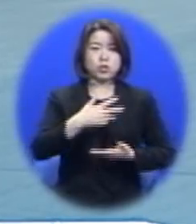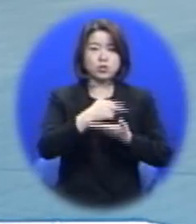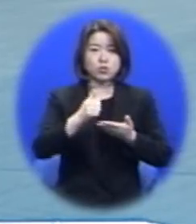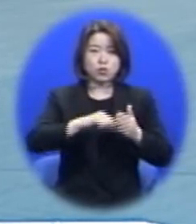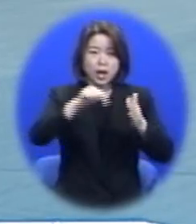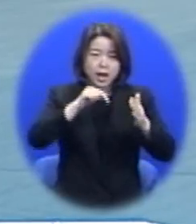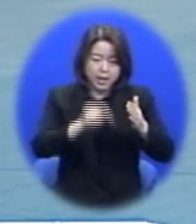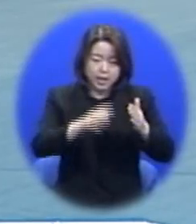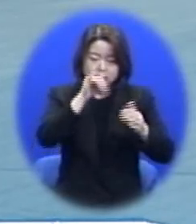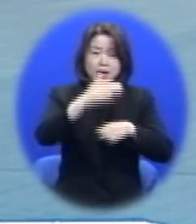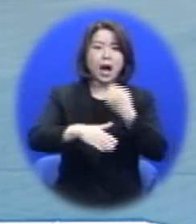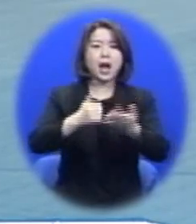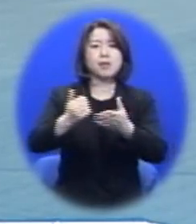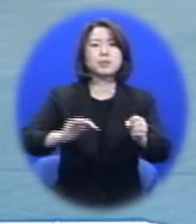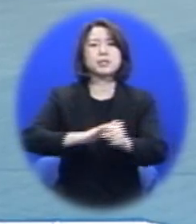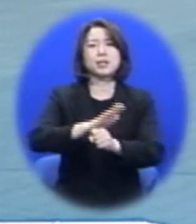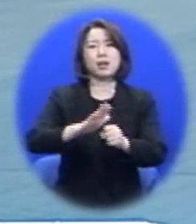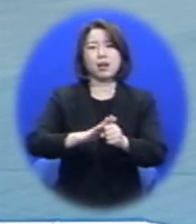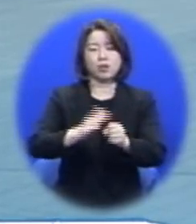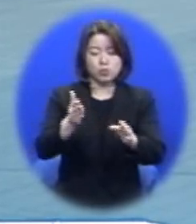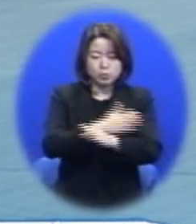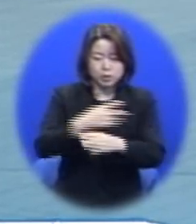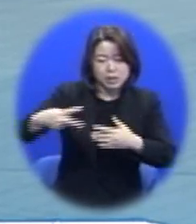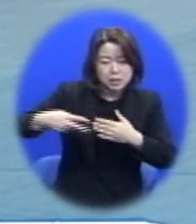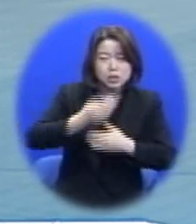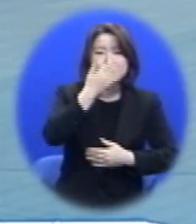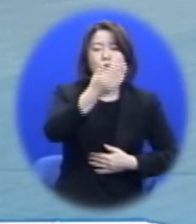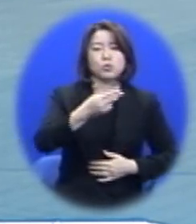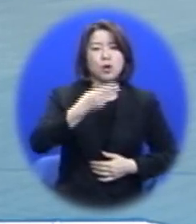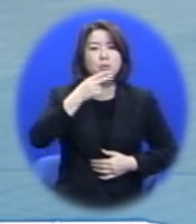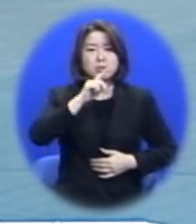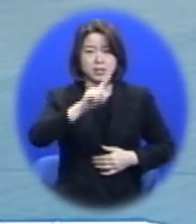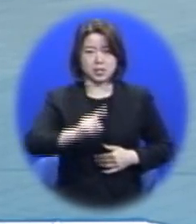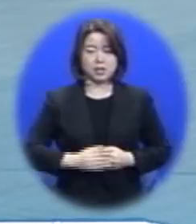있는 하나님의 사랑에서 끊을 수 없으리라.